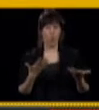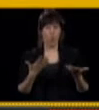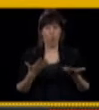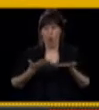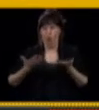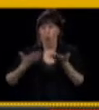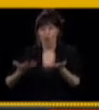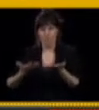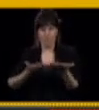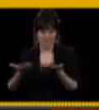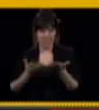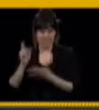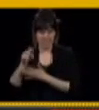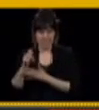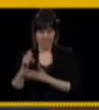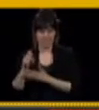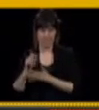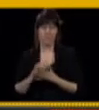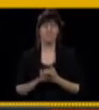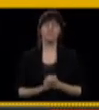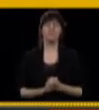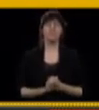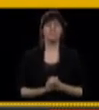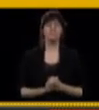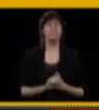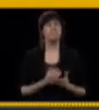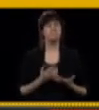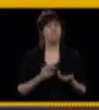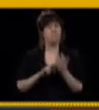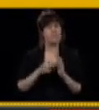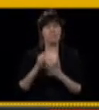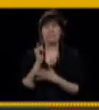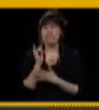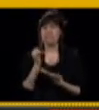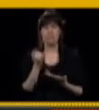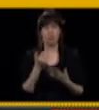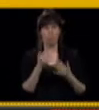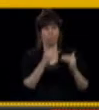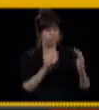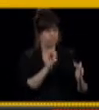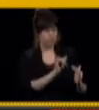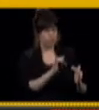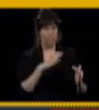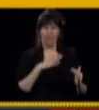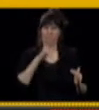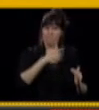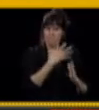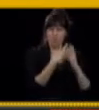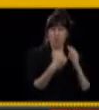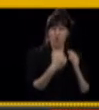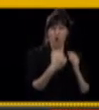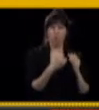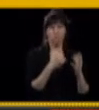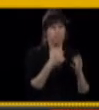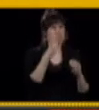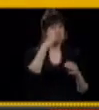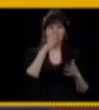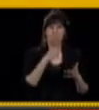la maison sauf pour aller chercher des services essentiels où pourra donner dans c'est ce